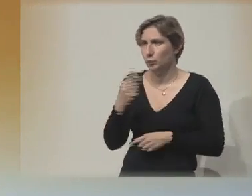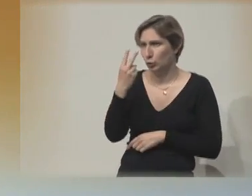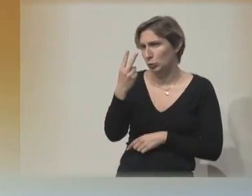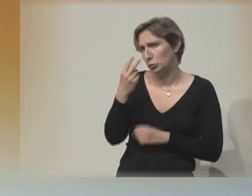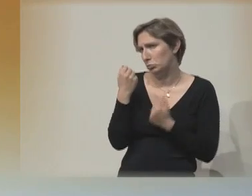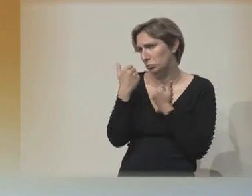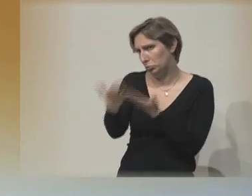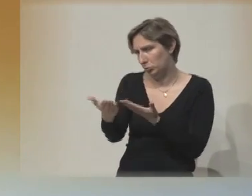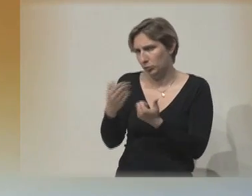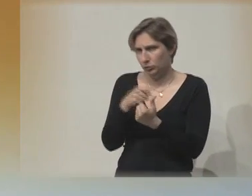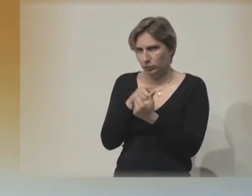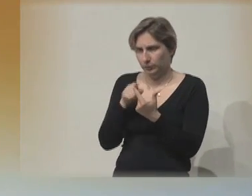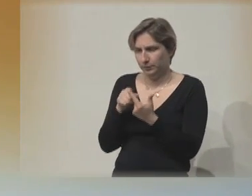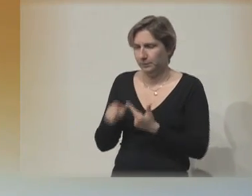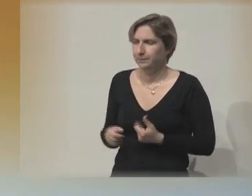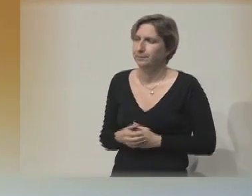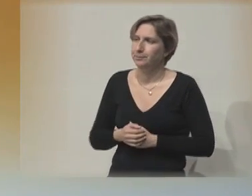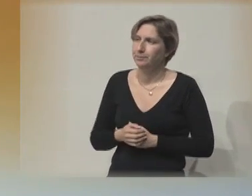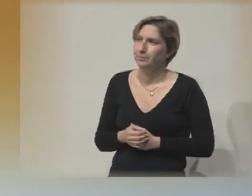deux enjeux de cette élection.